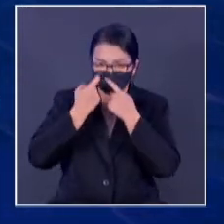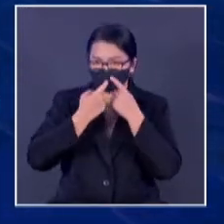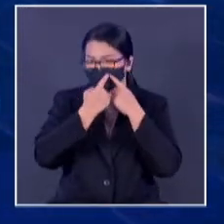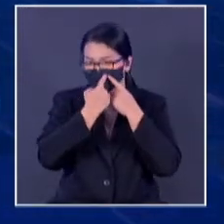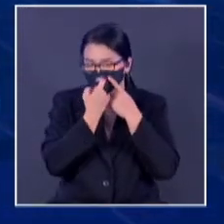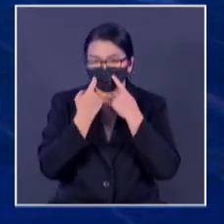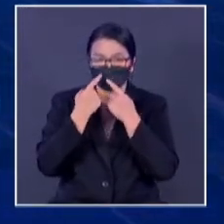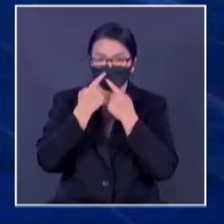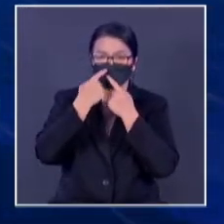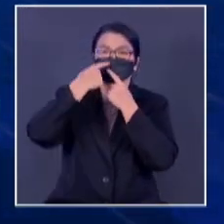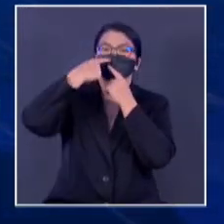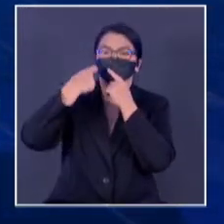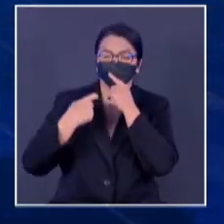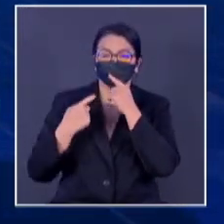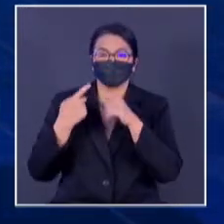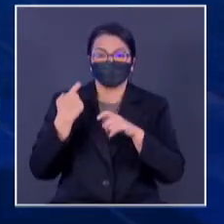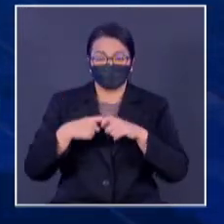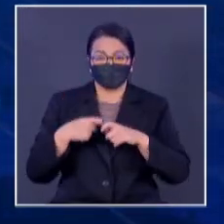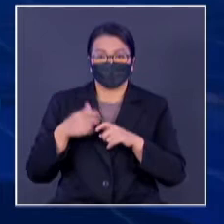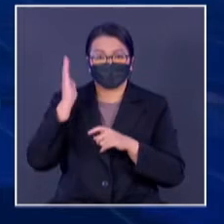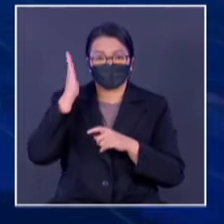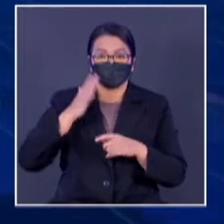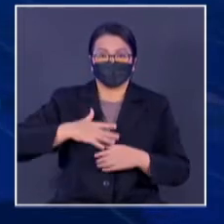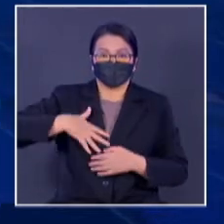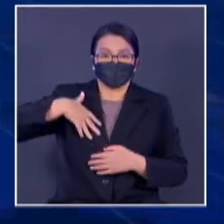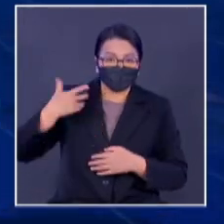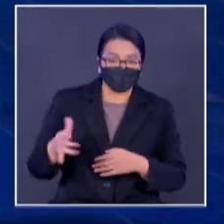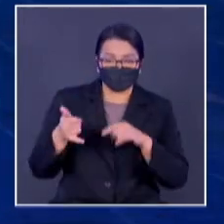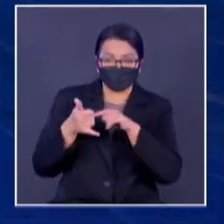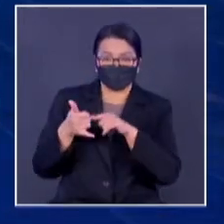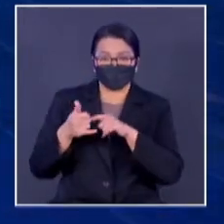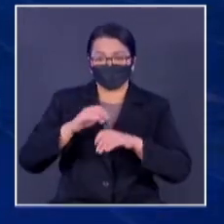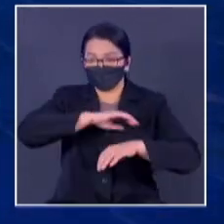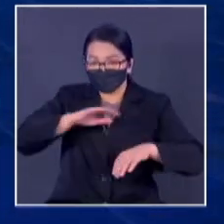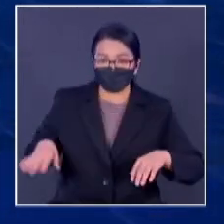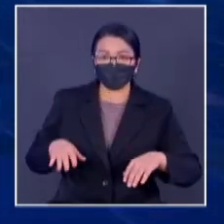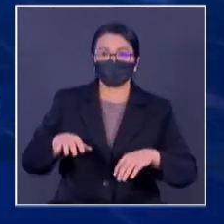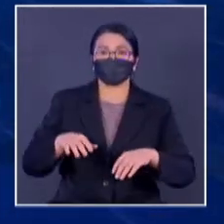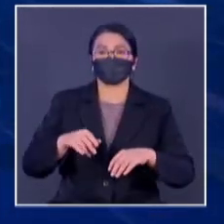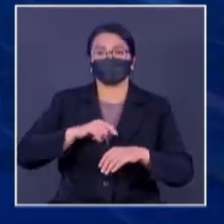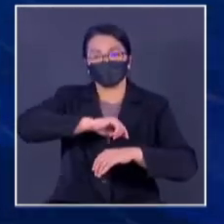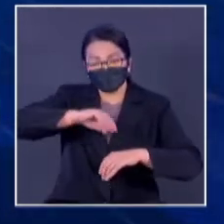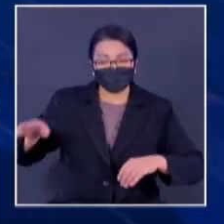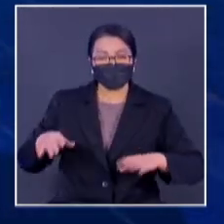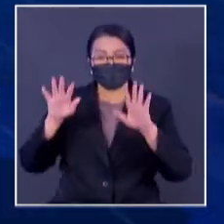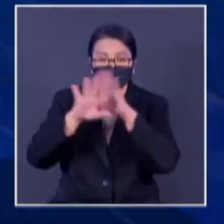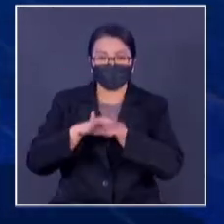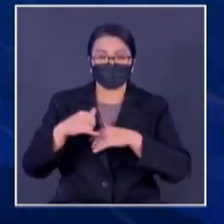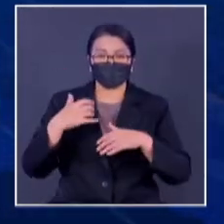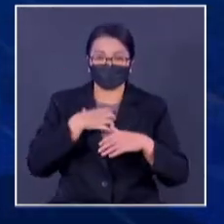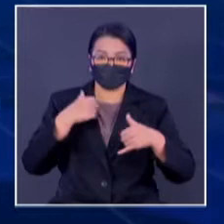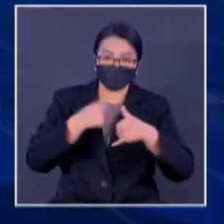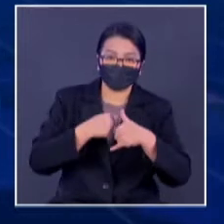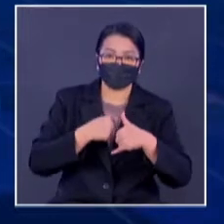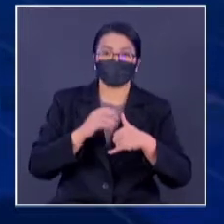าต้องเก็บเชื้อให้ลึกตามขั้นตอนชายคนดังกล่าวไม่พอใจค่ะแล้วเหวี่ยงมือคล้ายจะทำร้ายเจ้าหน้าที่แบบนี้จังหวะนี้เล